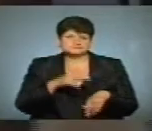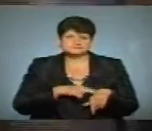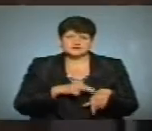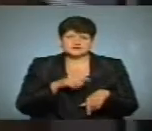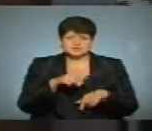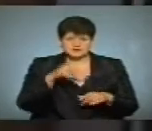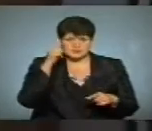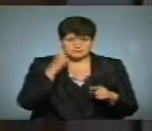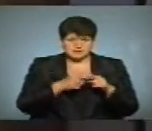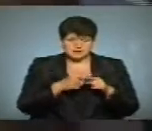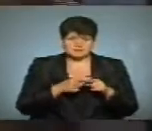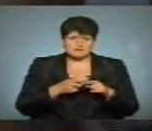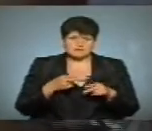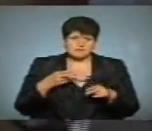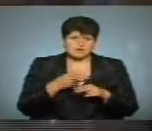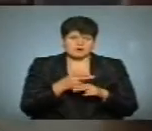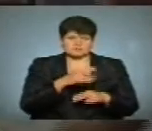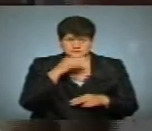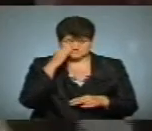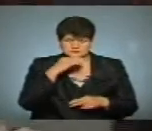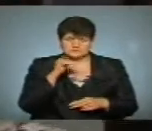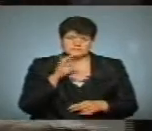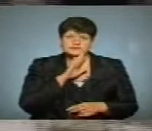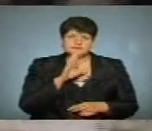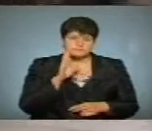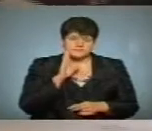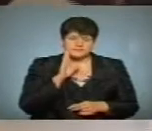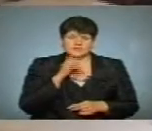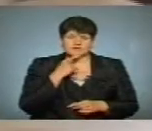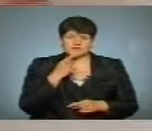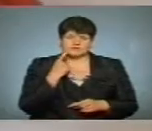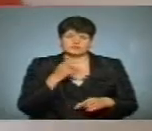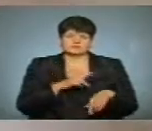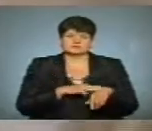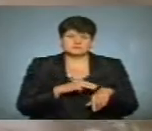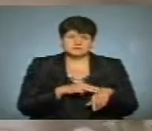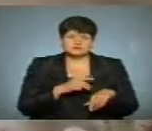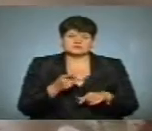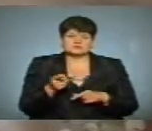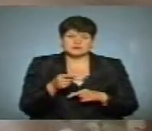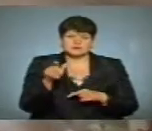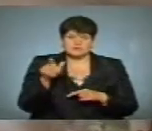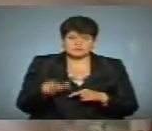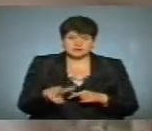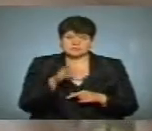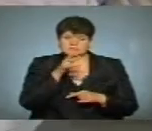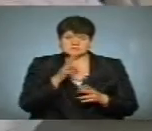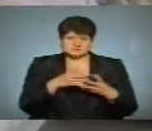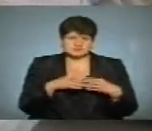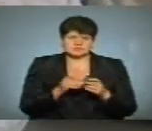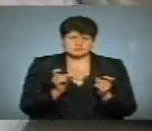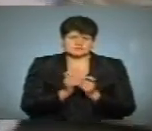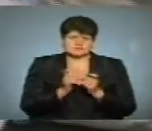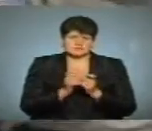брат поранив батька та матір. Як розповіла слідча Нацполіції області Інна Вівчар, тернополянин під час сімейної сварки